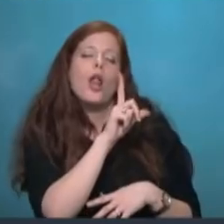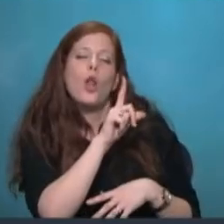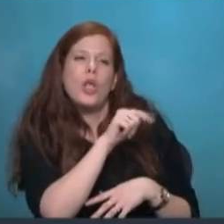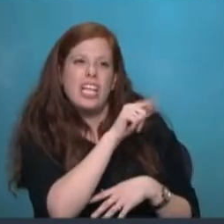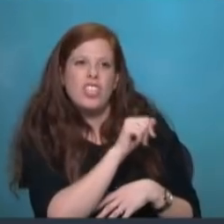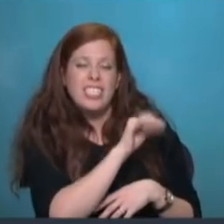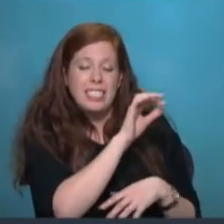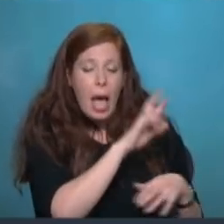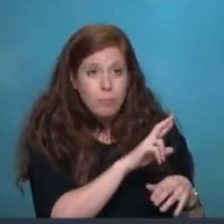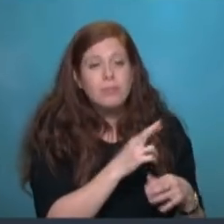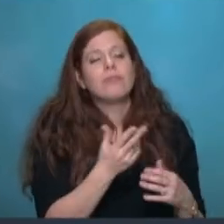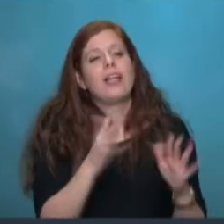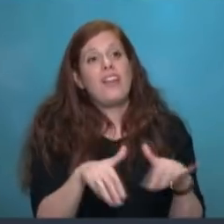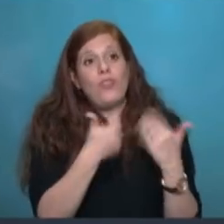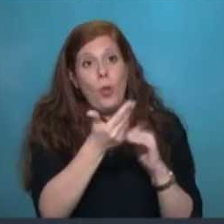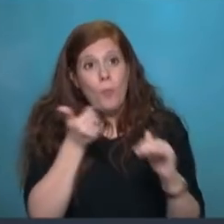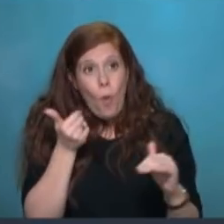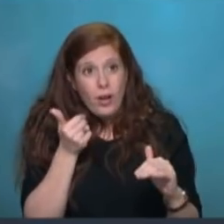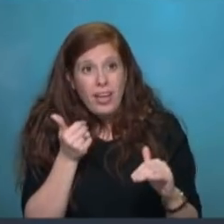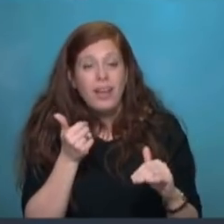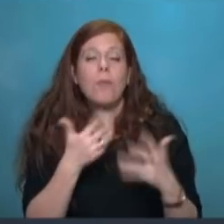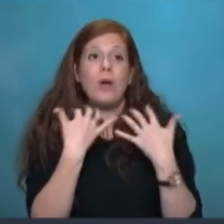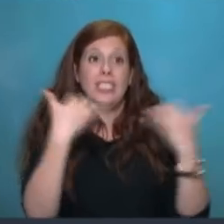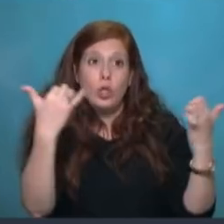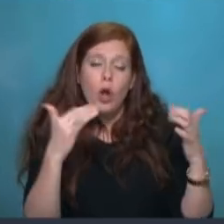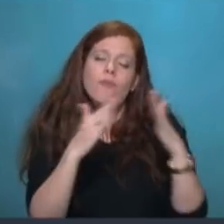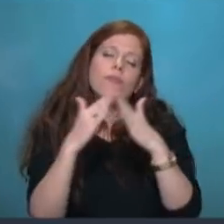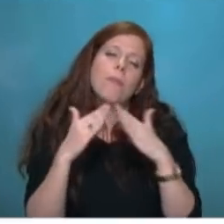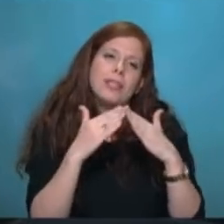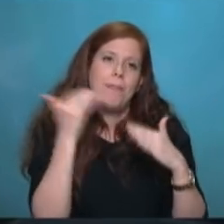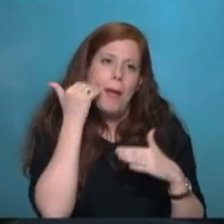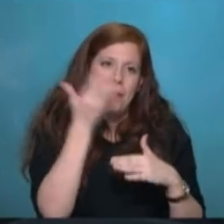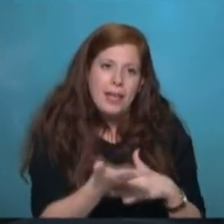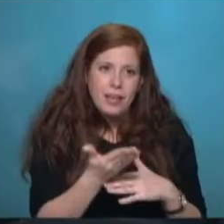ישראל באצטדיון באטלנטה, ובכל בית באמריקה. נתן גוטמן, וושינגטון.